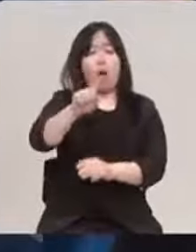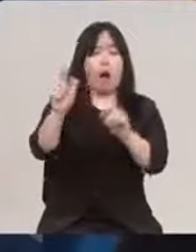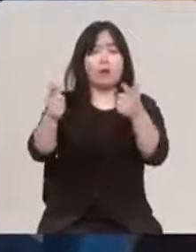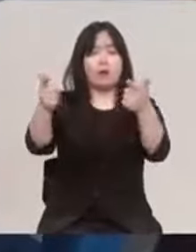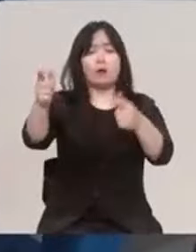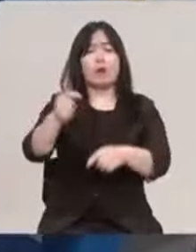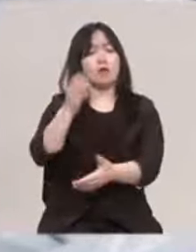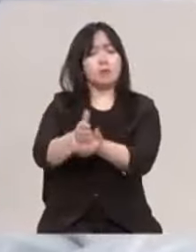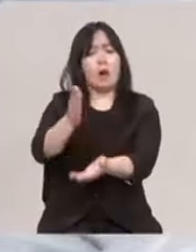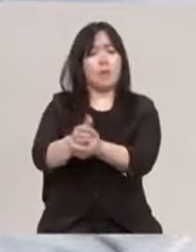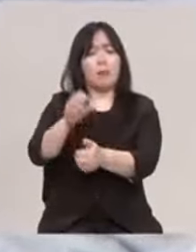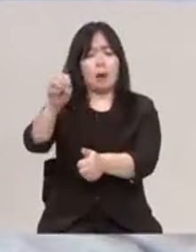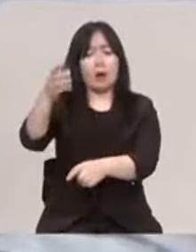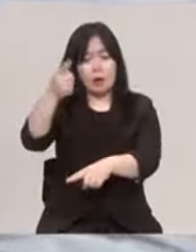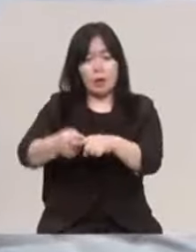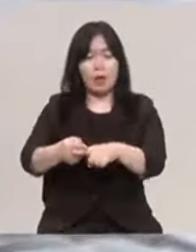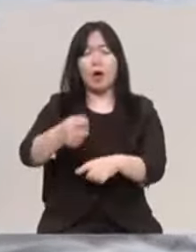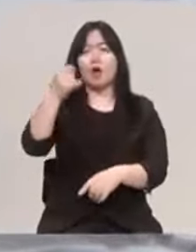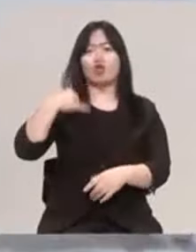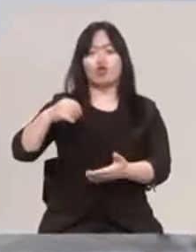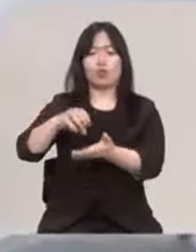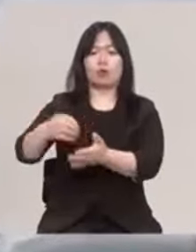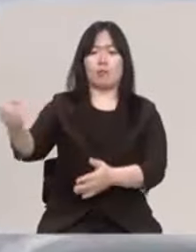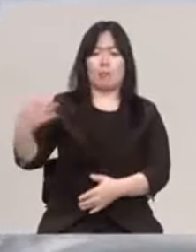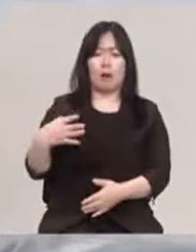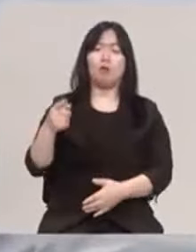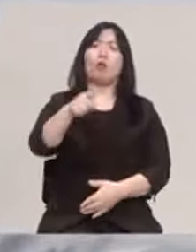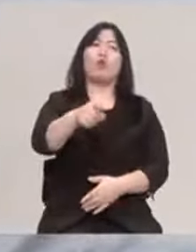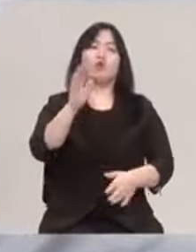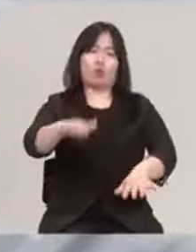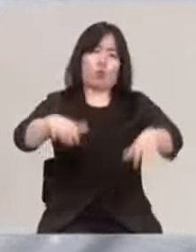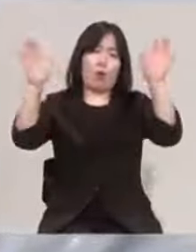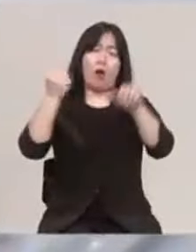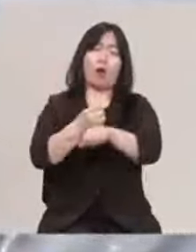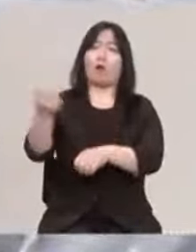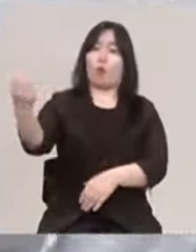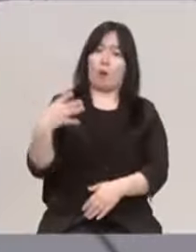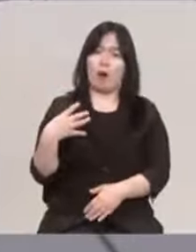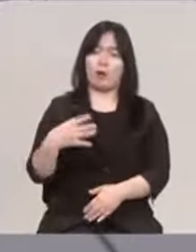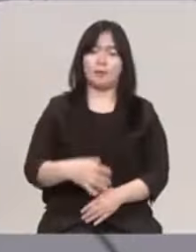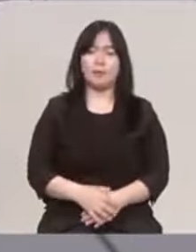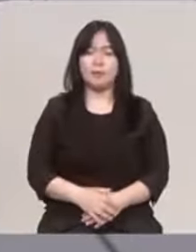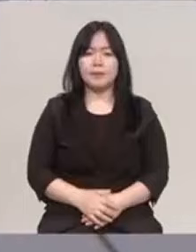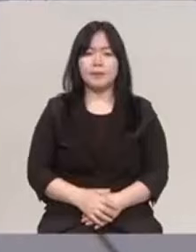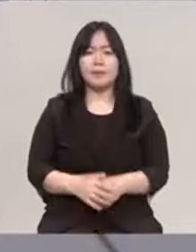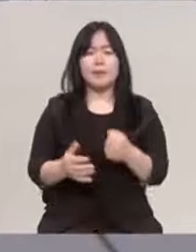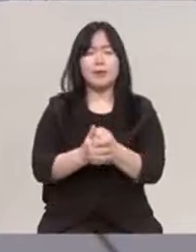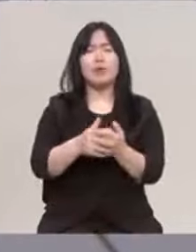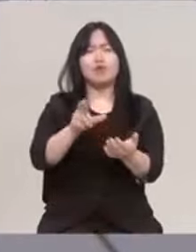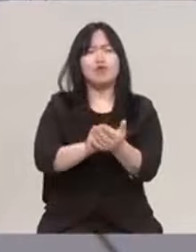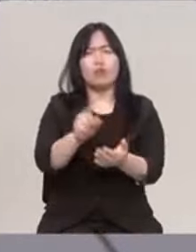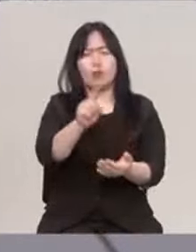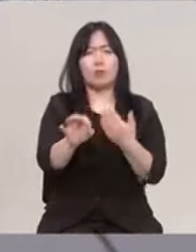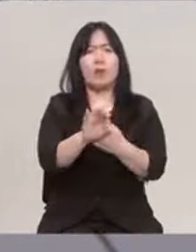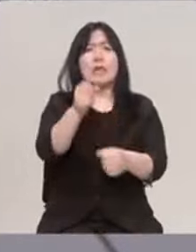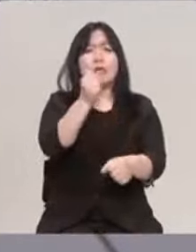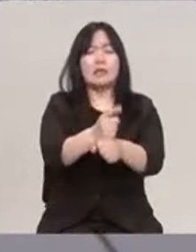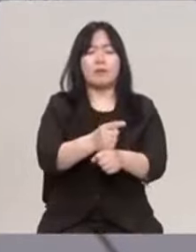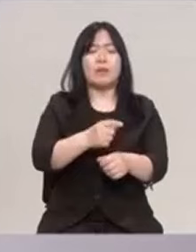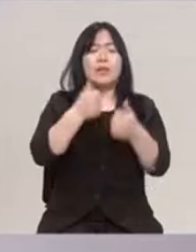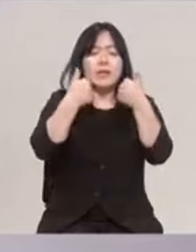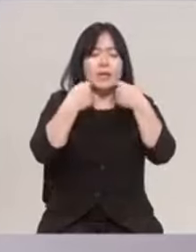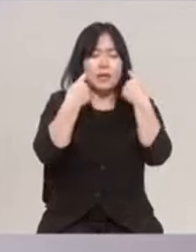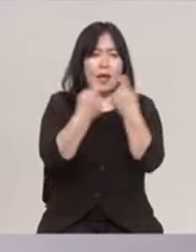하지 말아 하지 말아 하다가 결국은 중국에서 저희한테 손 빼라고 지금 나온 상황이라. 문제는 제품들이 이미 고객